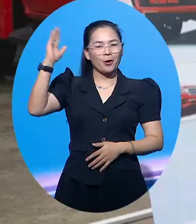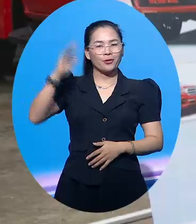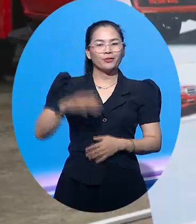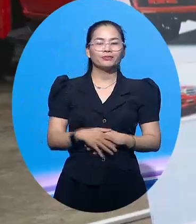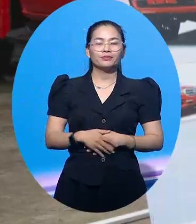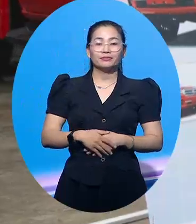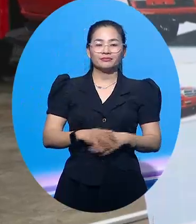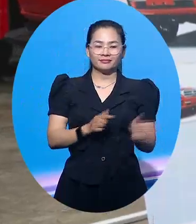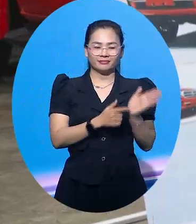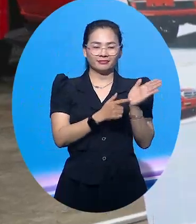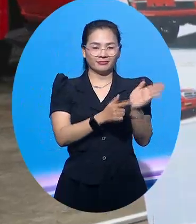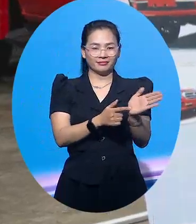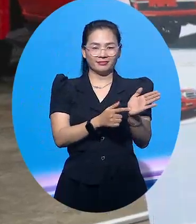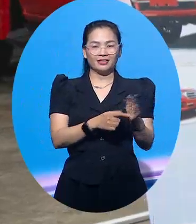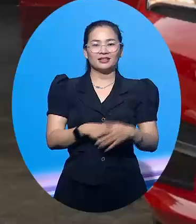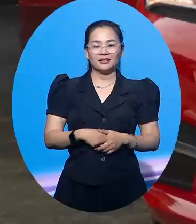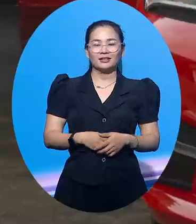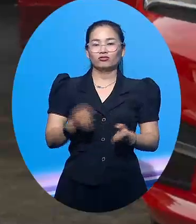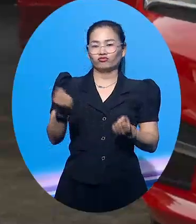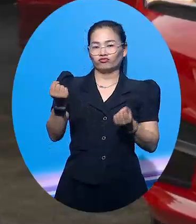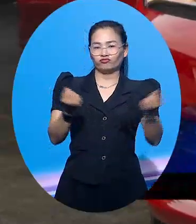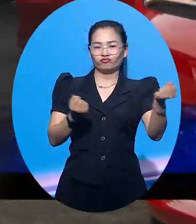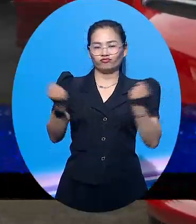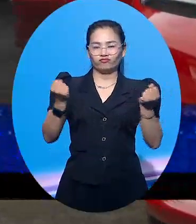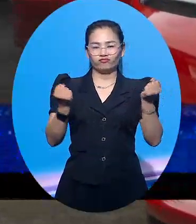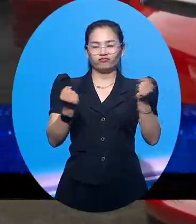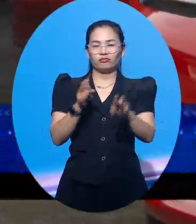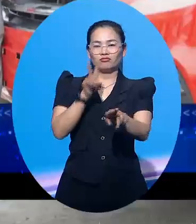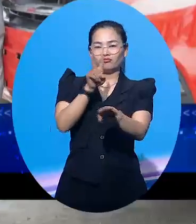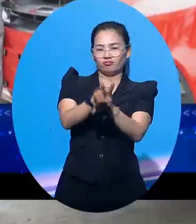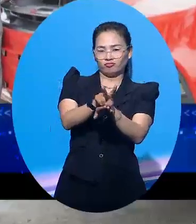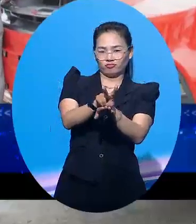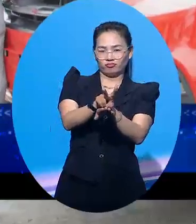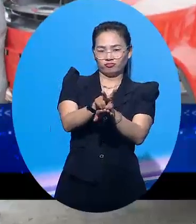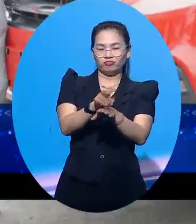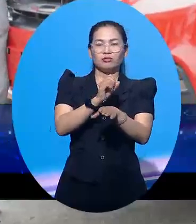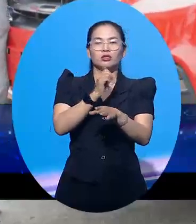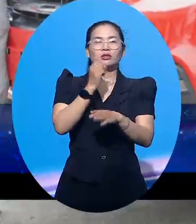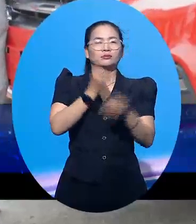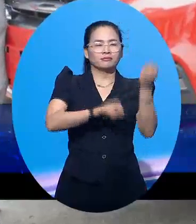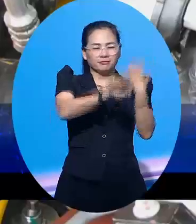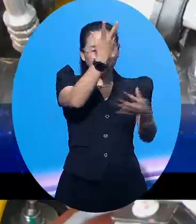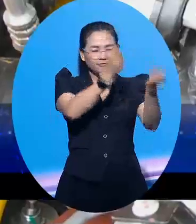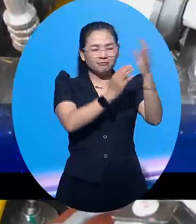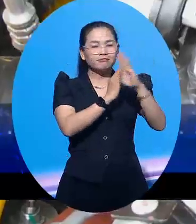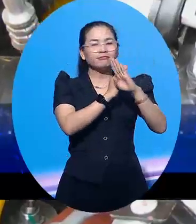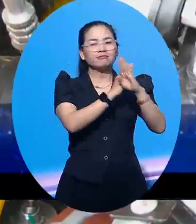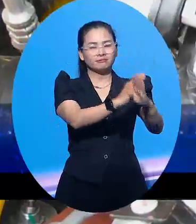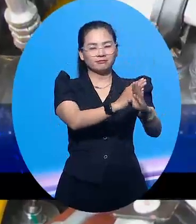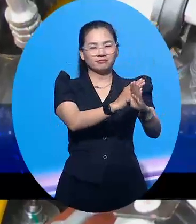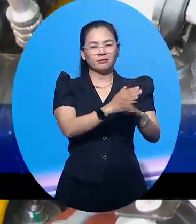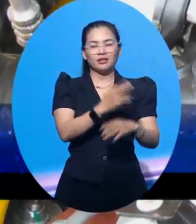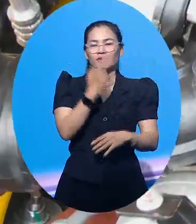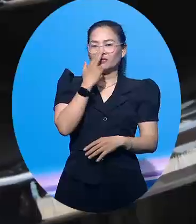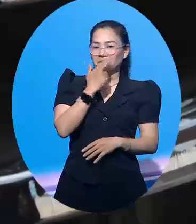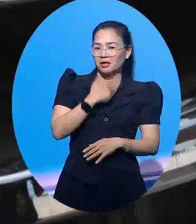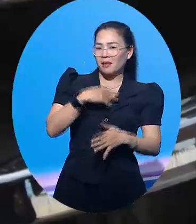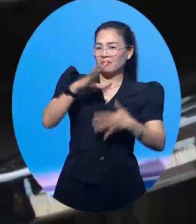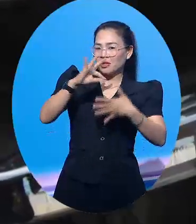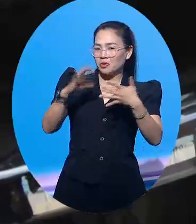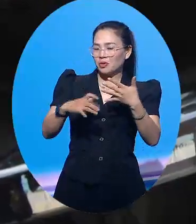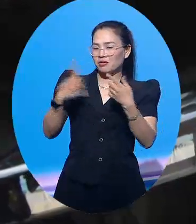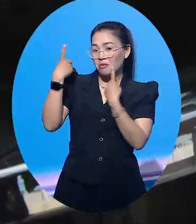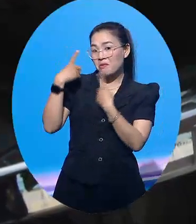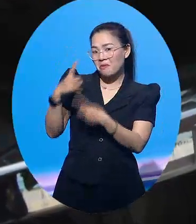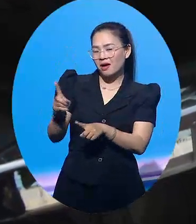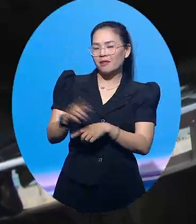Đây là sản phẩm thuộc phân khúc xe chữa cháy cỡ nhỏ do VM Motor sản xuất và lắp ráp trong nước, đáp ứng các tiêu chuẩn Việt Nam. Xe chữa cháy